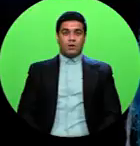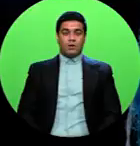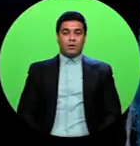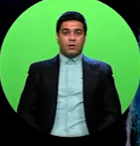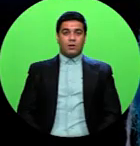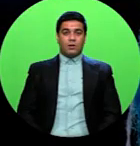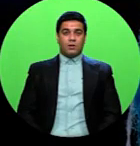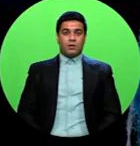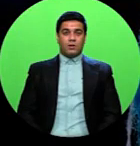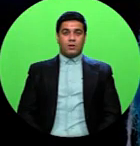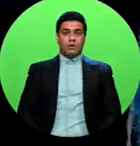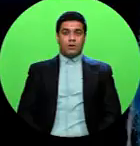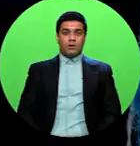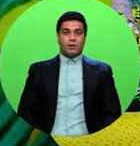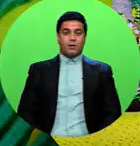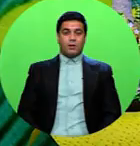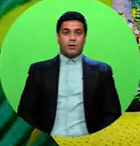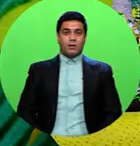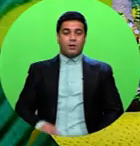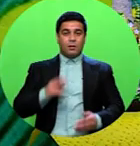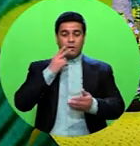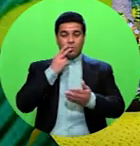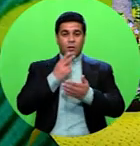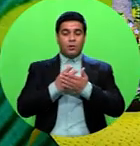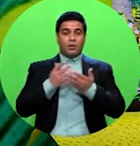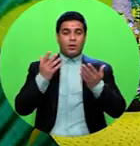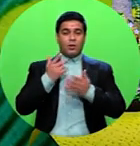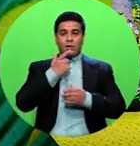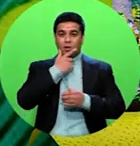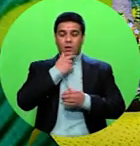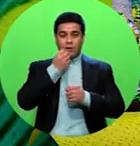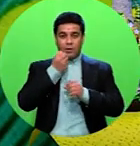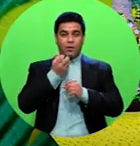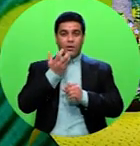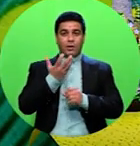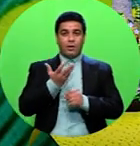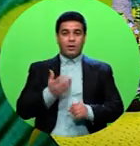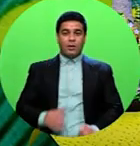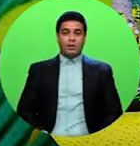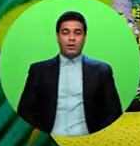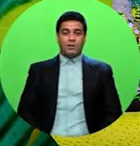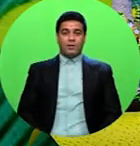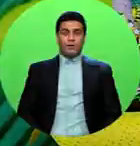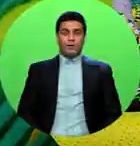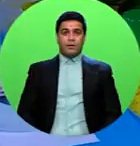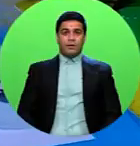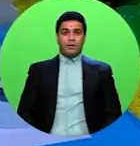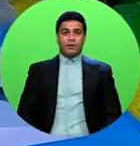в игольницу воткнуть. Посмотрите, какие красивые цветы, ребята.